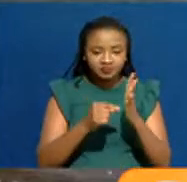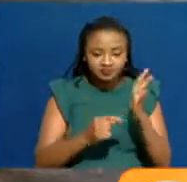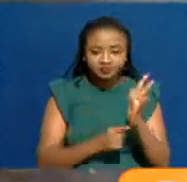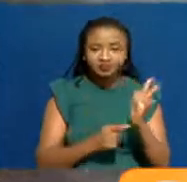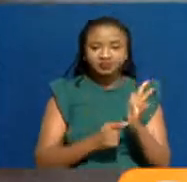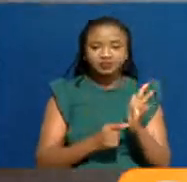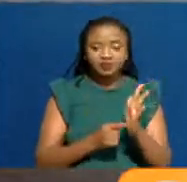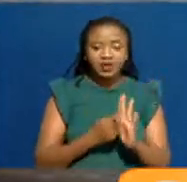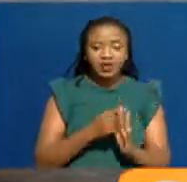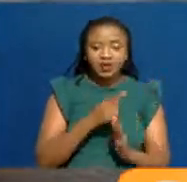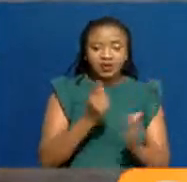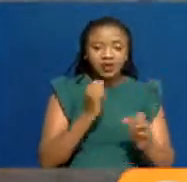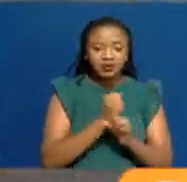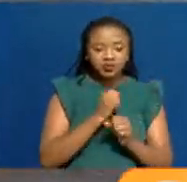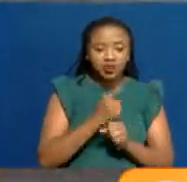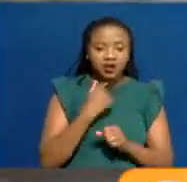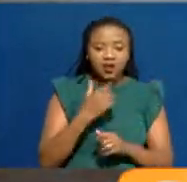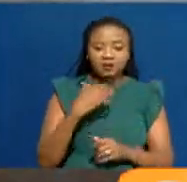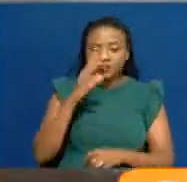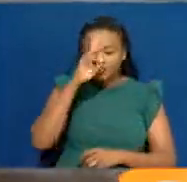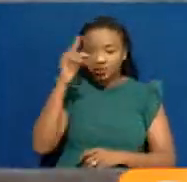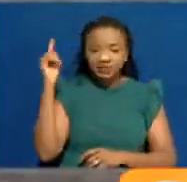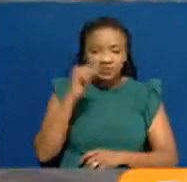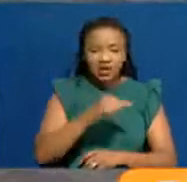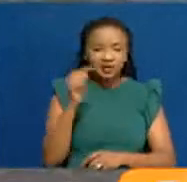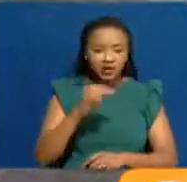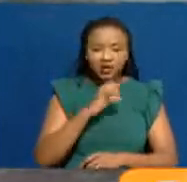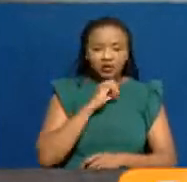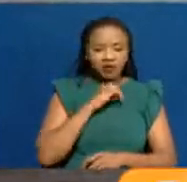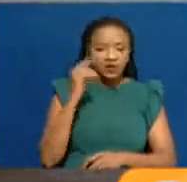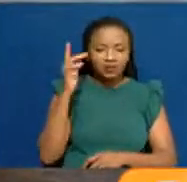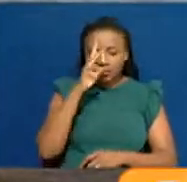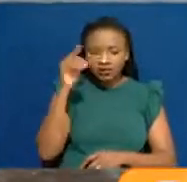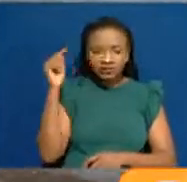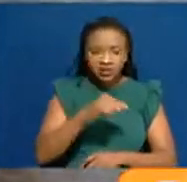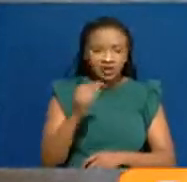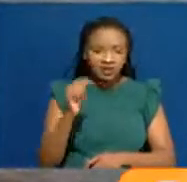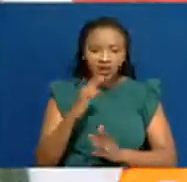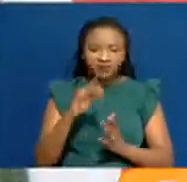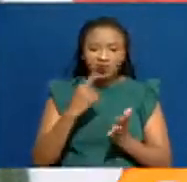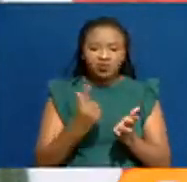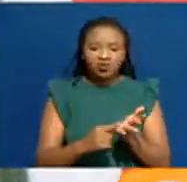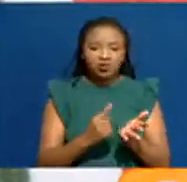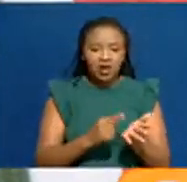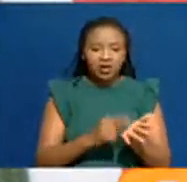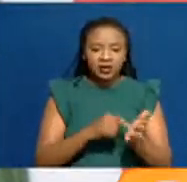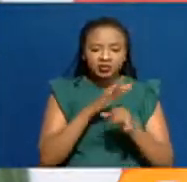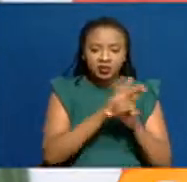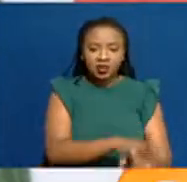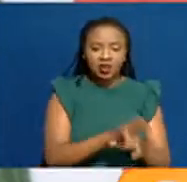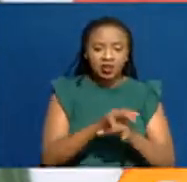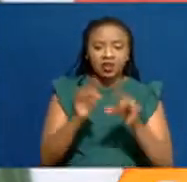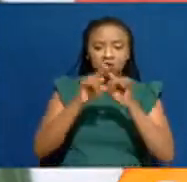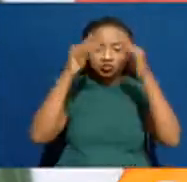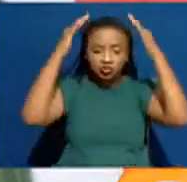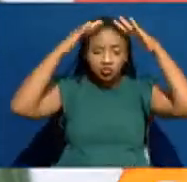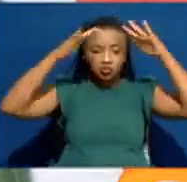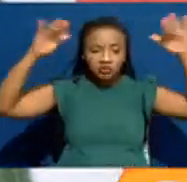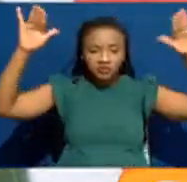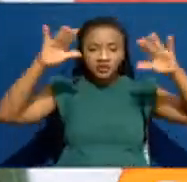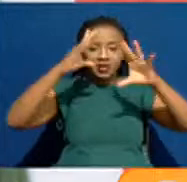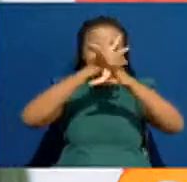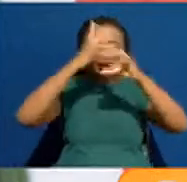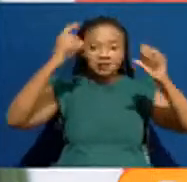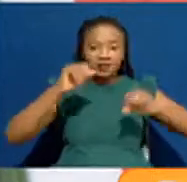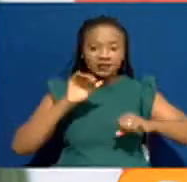hao kuwa wanasumbuliwa na maafisa wa polisi kutoka nchi jirani ya Uganda. Na Rais Museveni amekubali ya